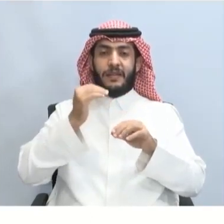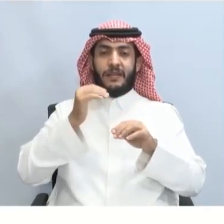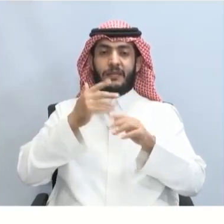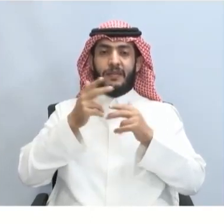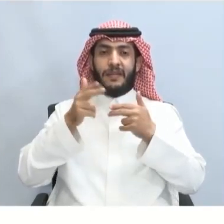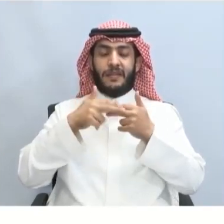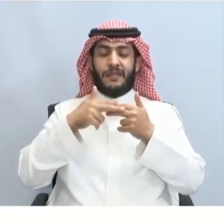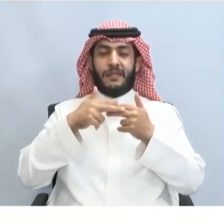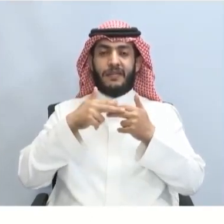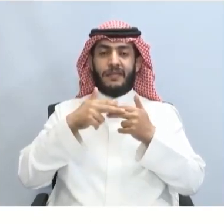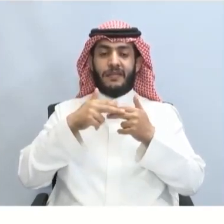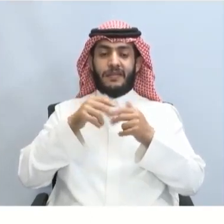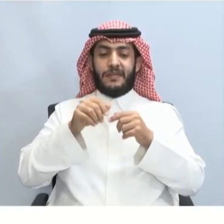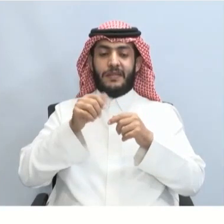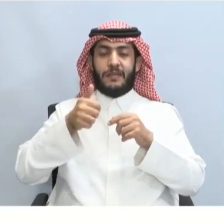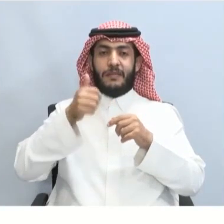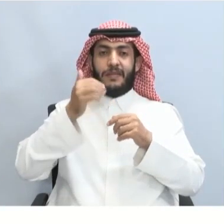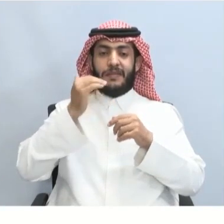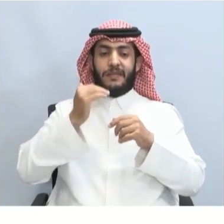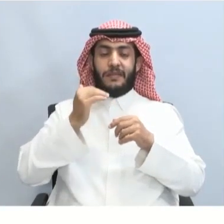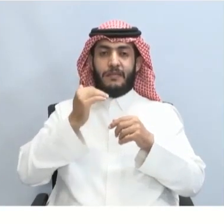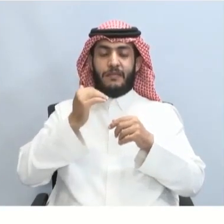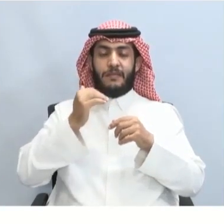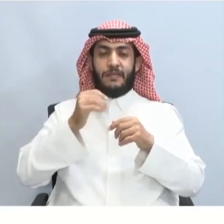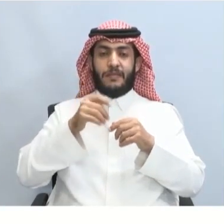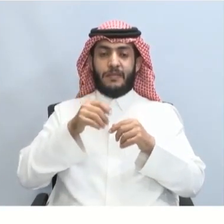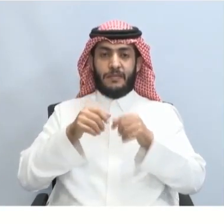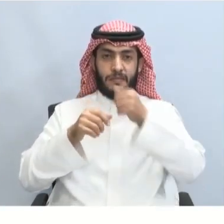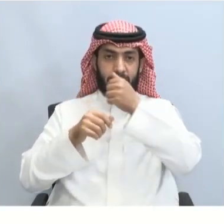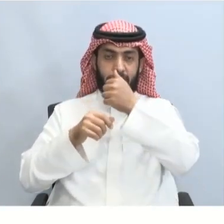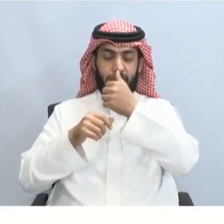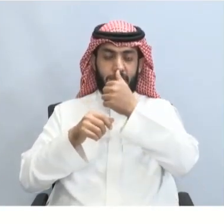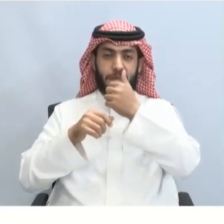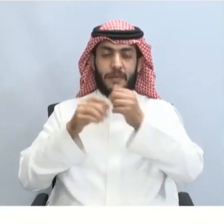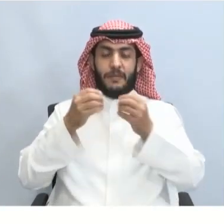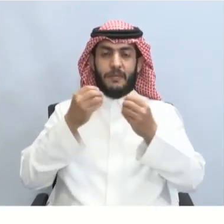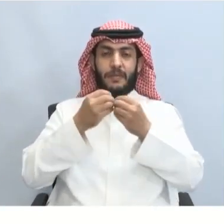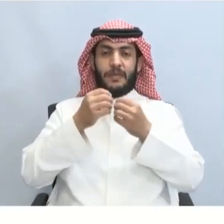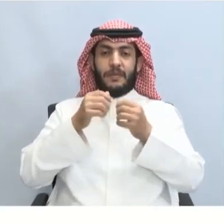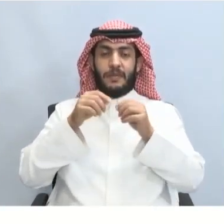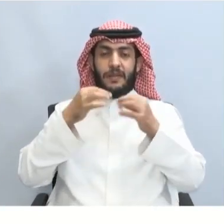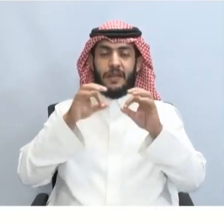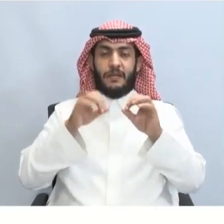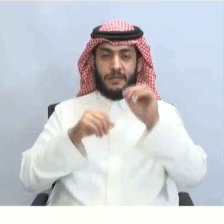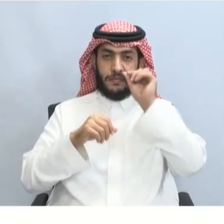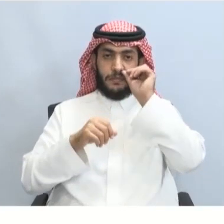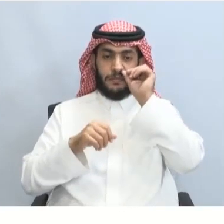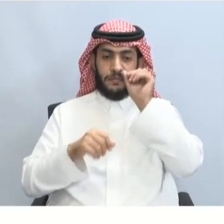اغلاق لهد اللي هو سلاش هيد ولدينا بودي واغلاق سلاش